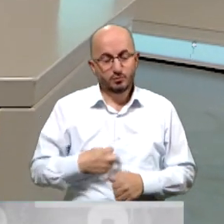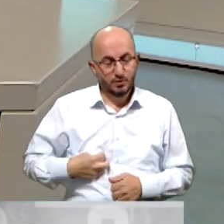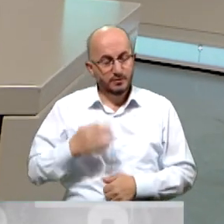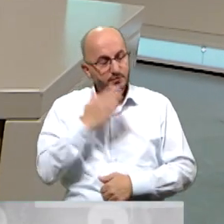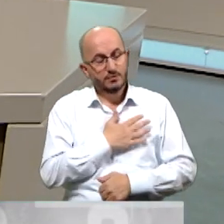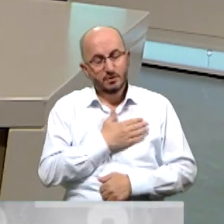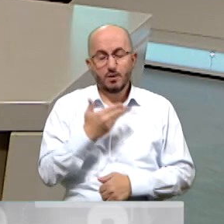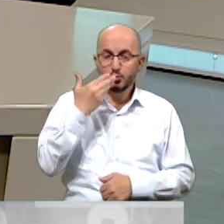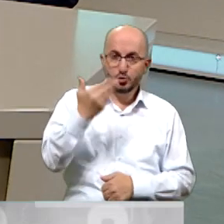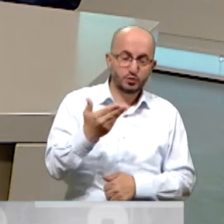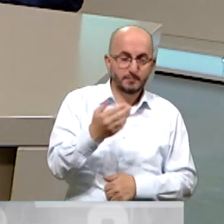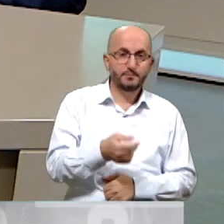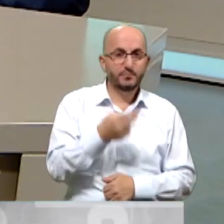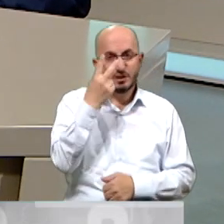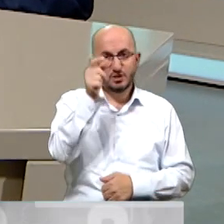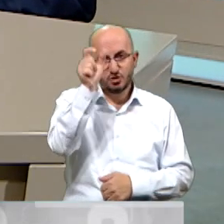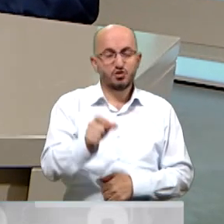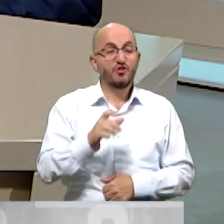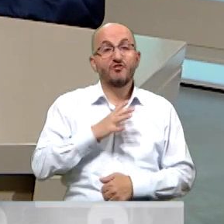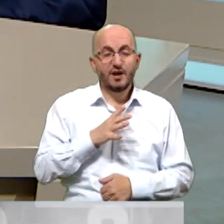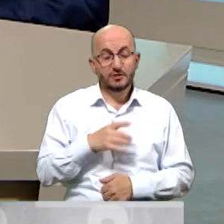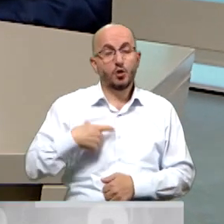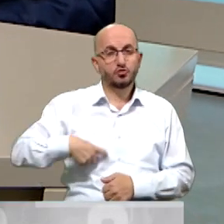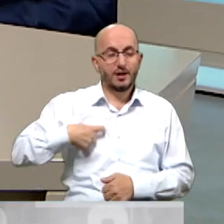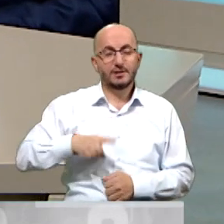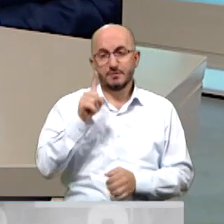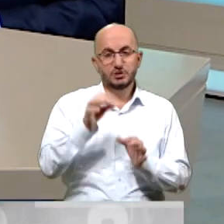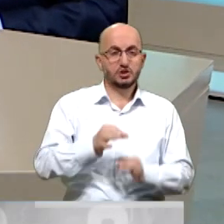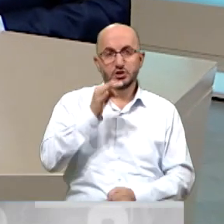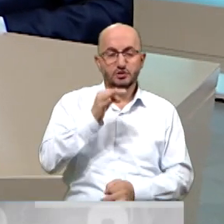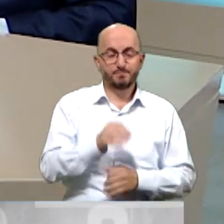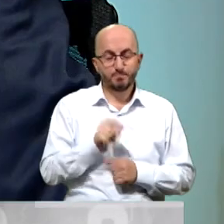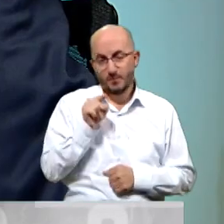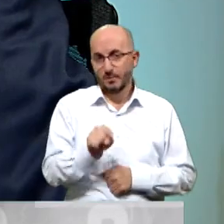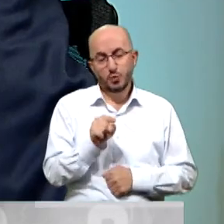ki, 2 kişi var ki, özellikle bir kişi bu